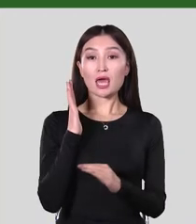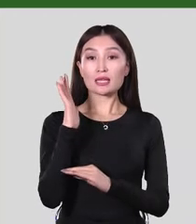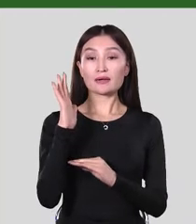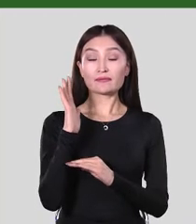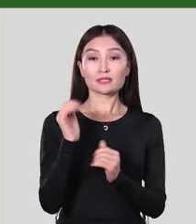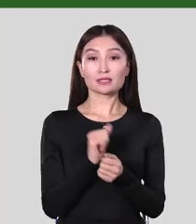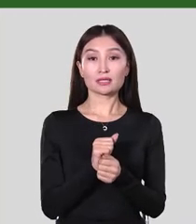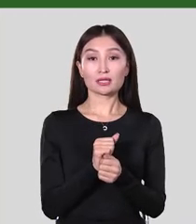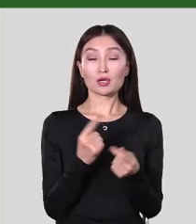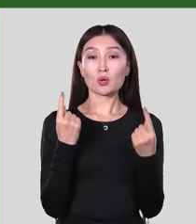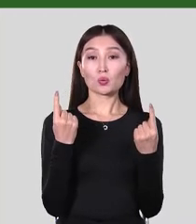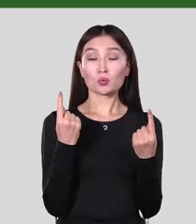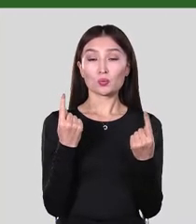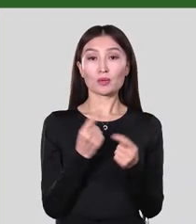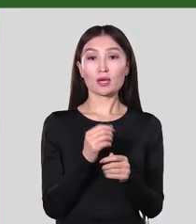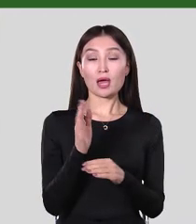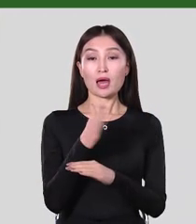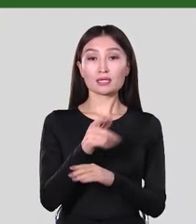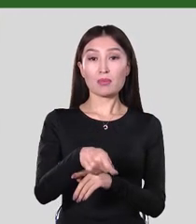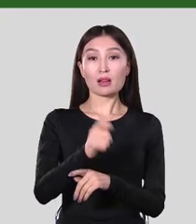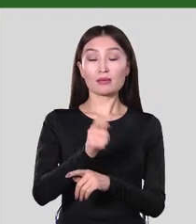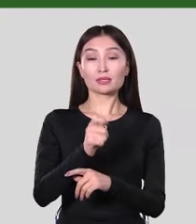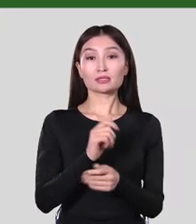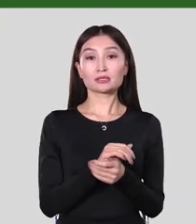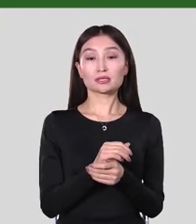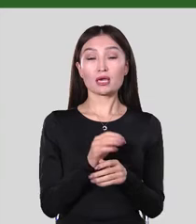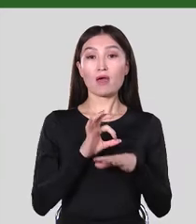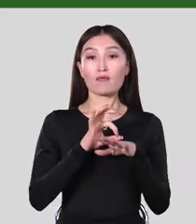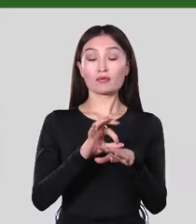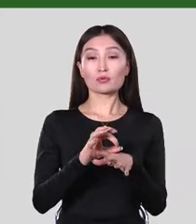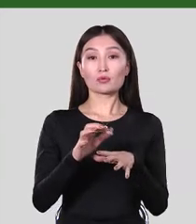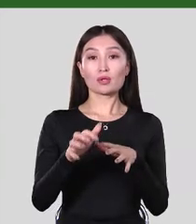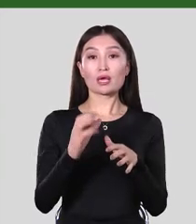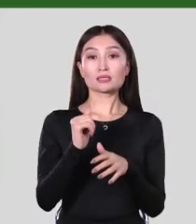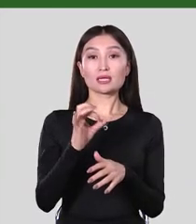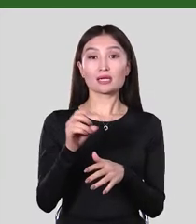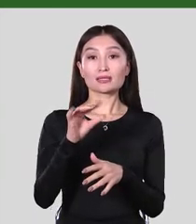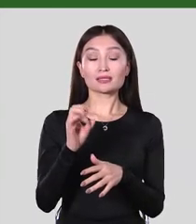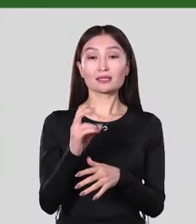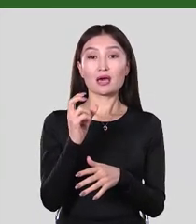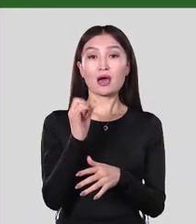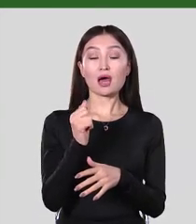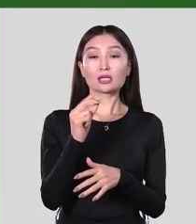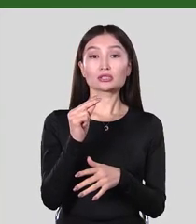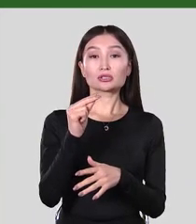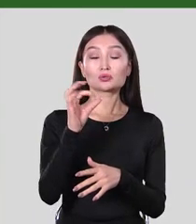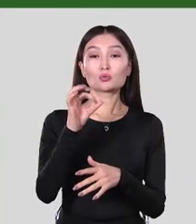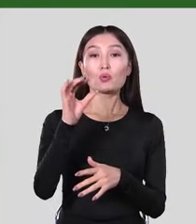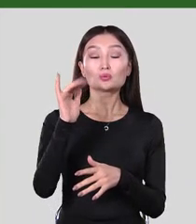древесина. Крупные рыболовецкие флотилии ведут добычу сардин, анчоусов и